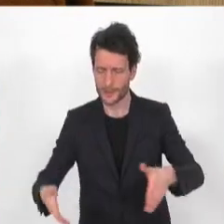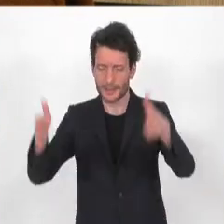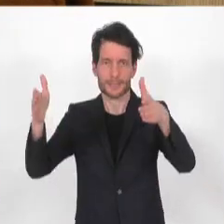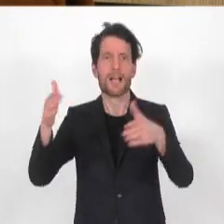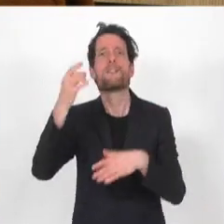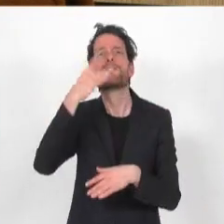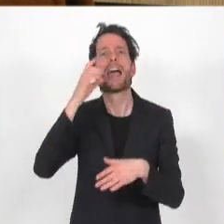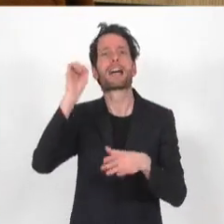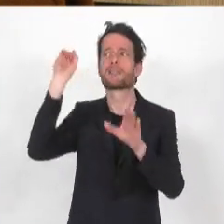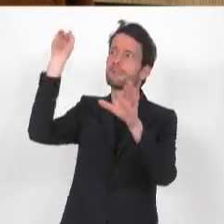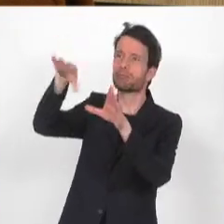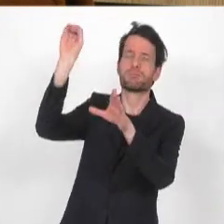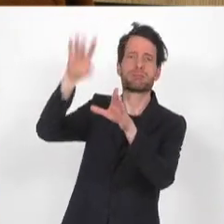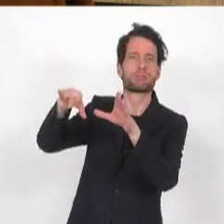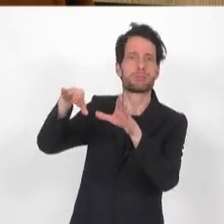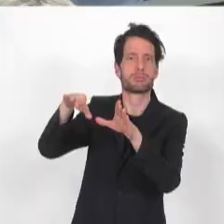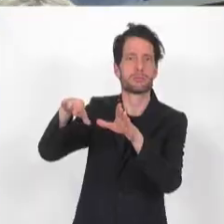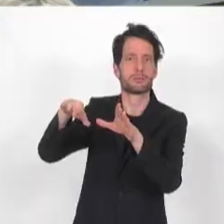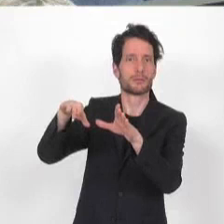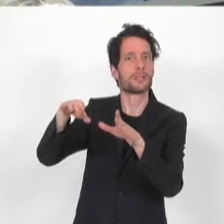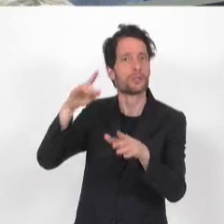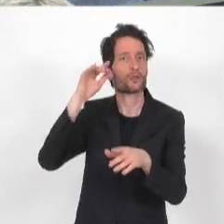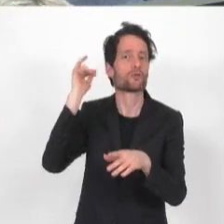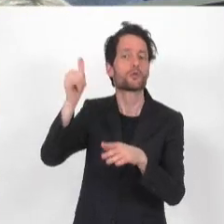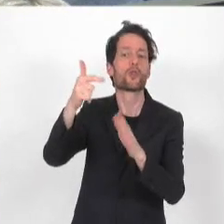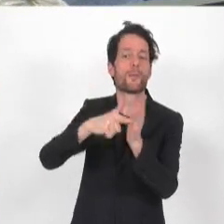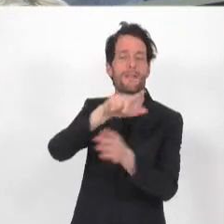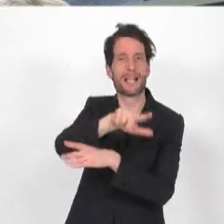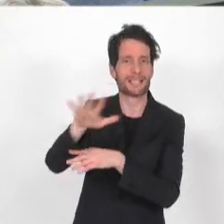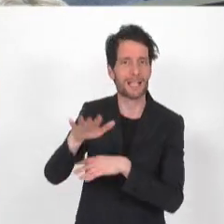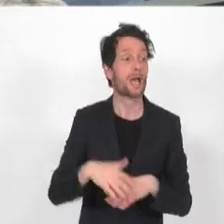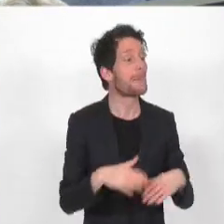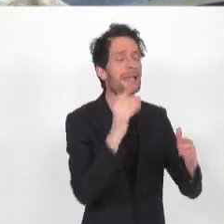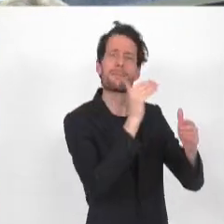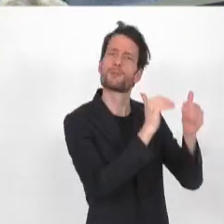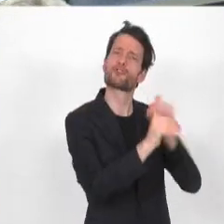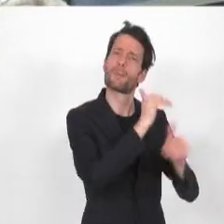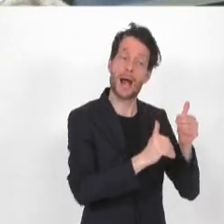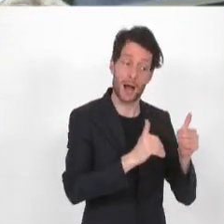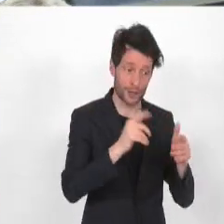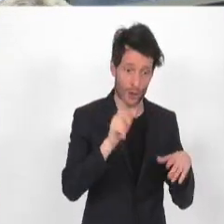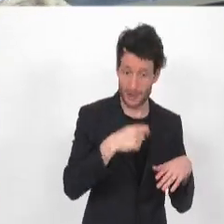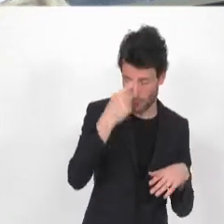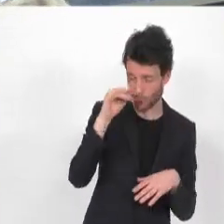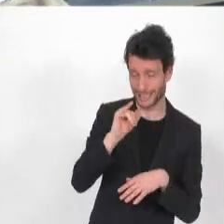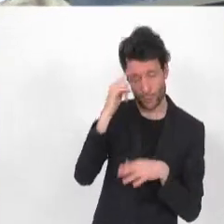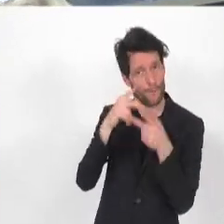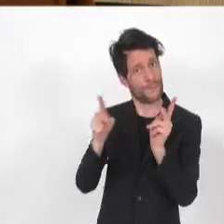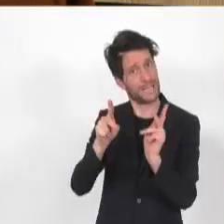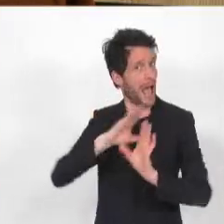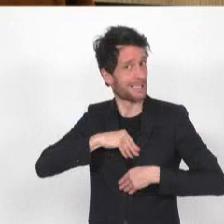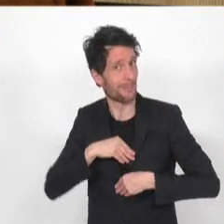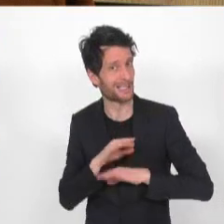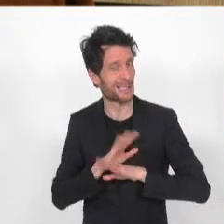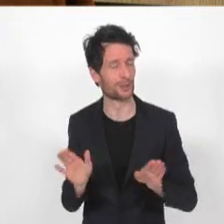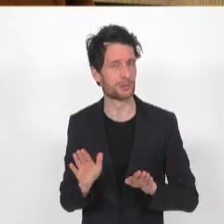sur l'ensemble du territoire de la MEL d'ici 2025. Mais comme le schéma prévoyait de ne s'en tenir qu'aux communes volontaires, on est en droit de douter de